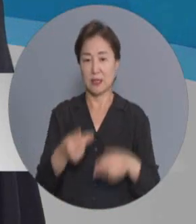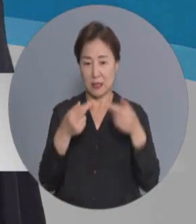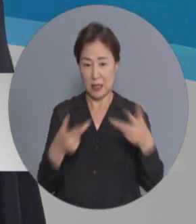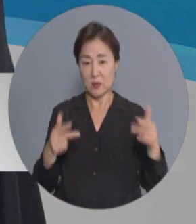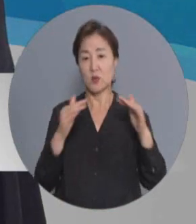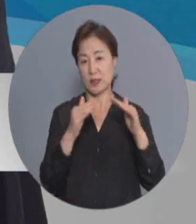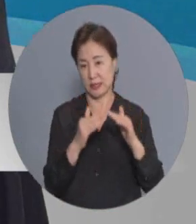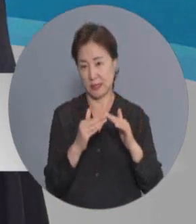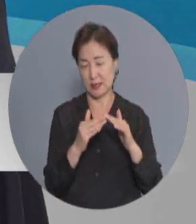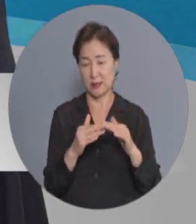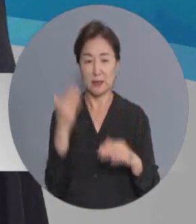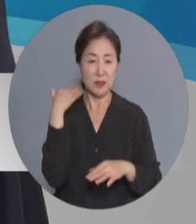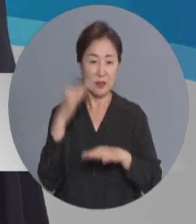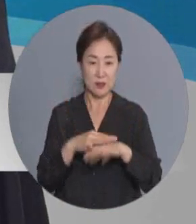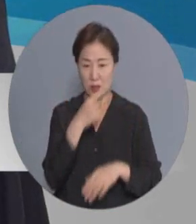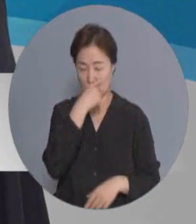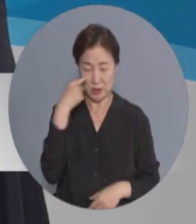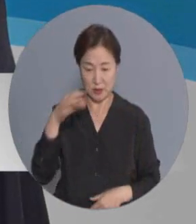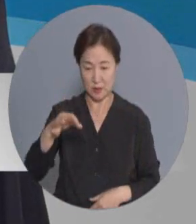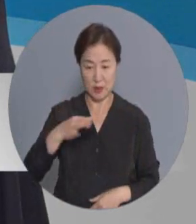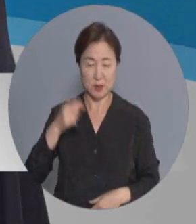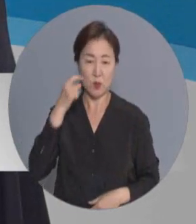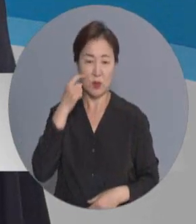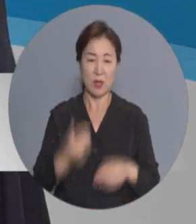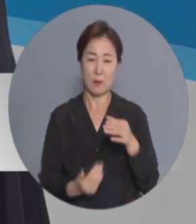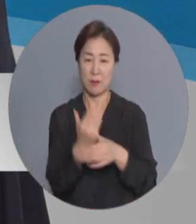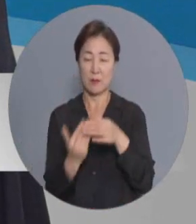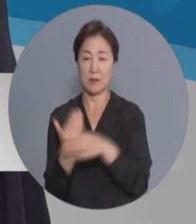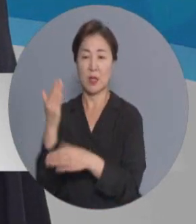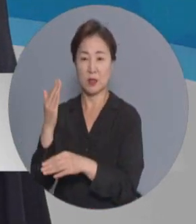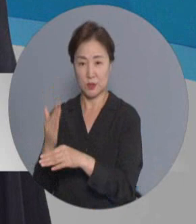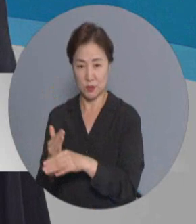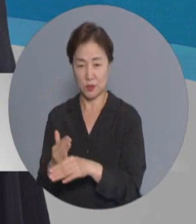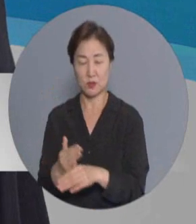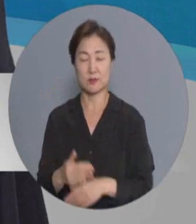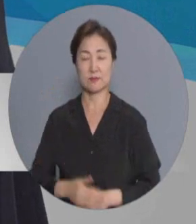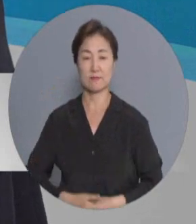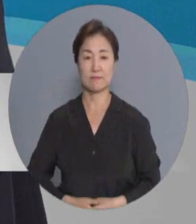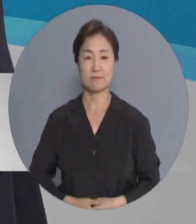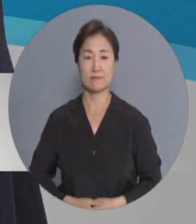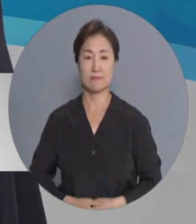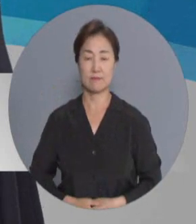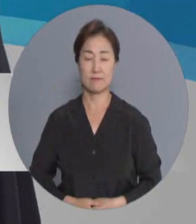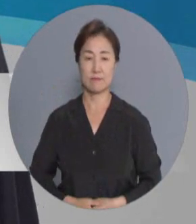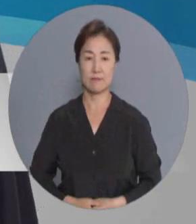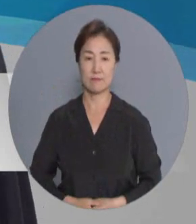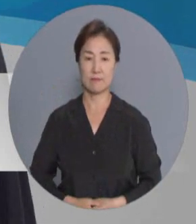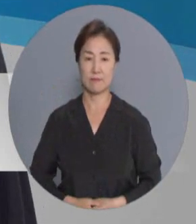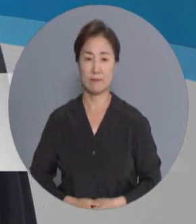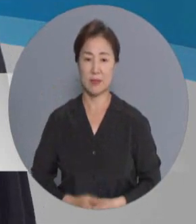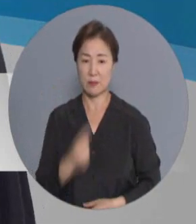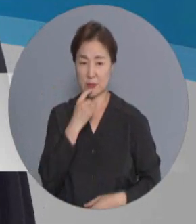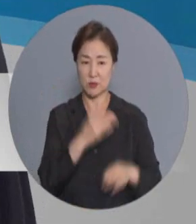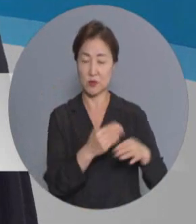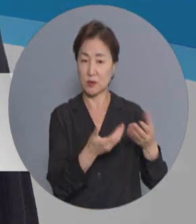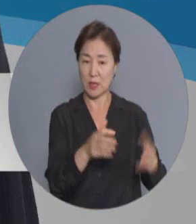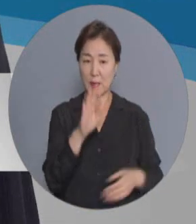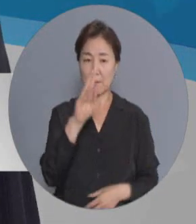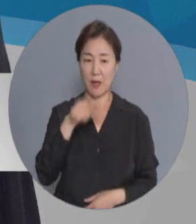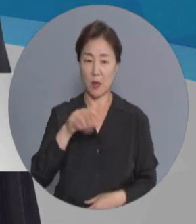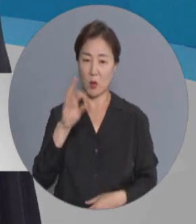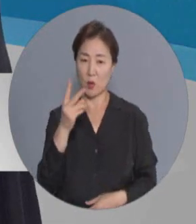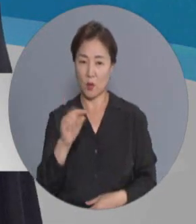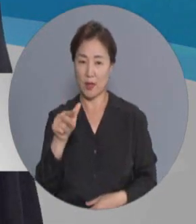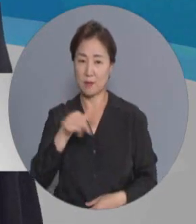집주인에게 전세보증금을 제때 받지 못하는 사고가 올해도 아파트에서 자주 발생하고 있습니다 민주당 박용갑 의원실